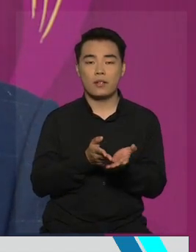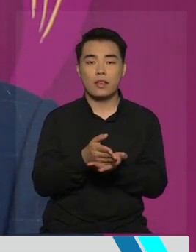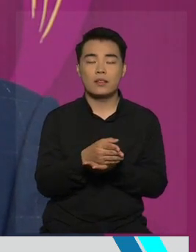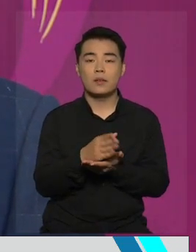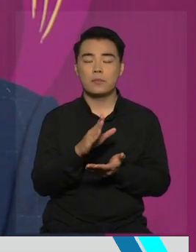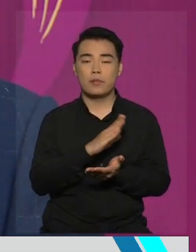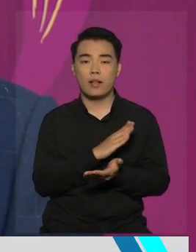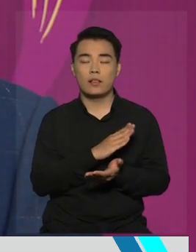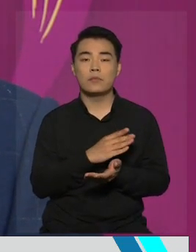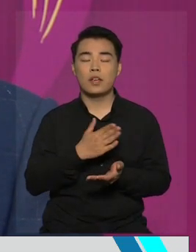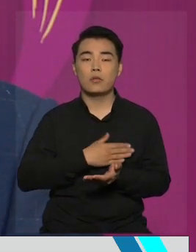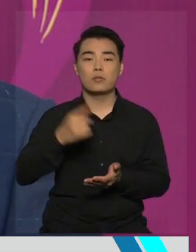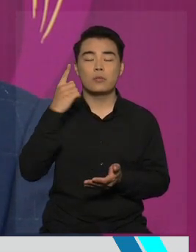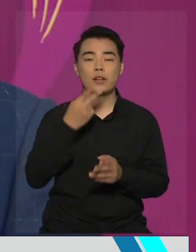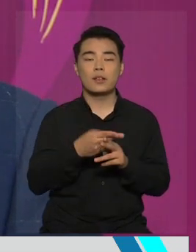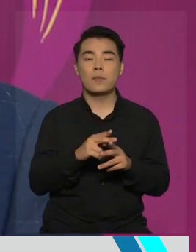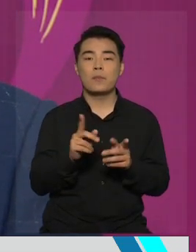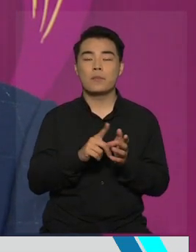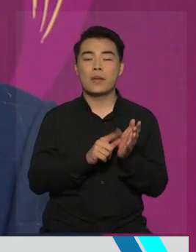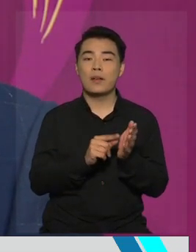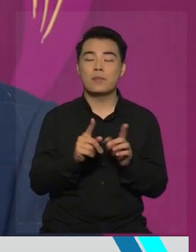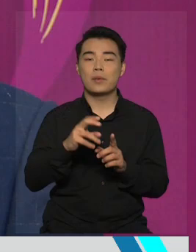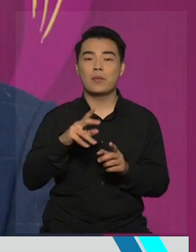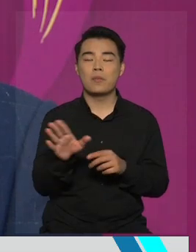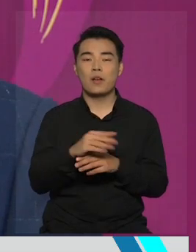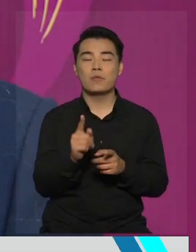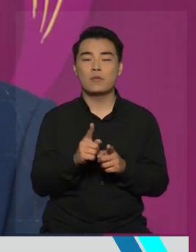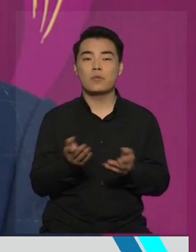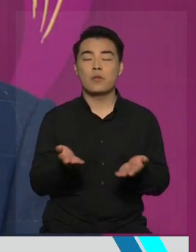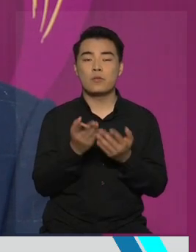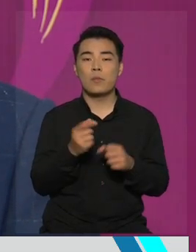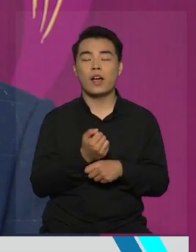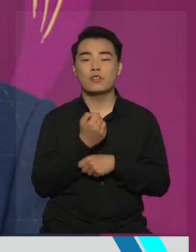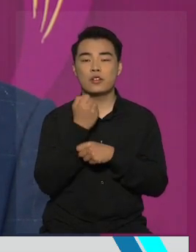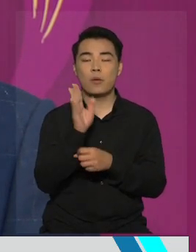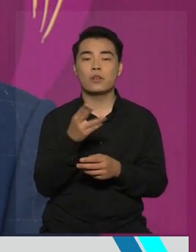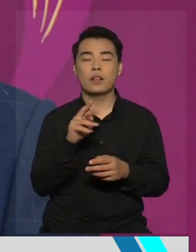что первая эта премия, она даст серьезный толчок и динамику для